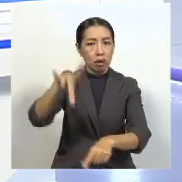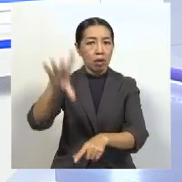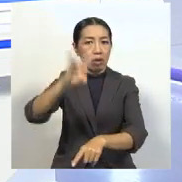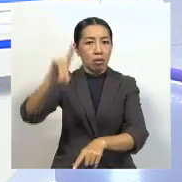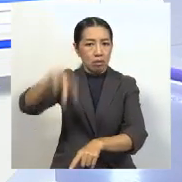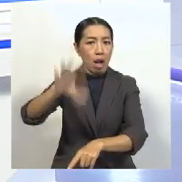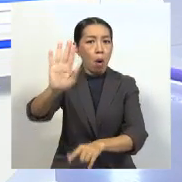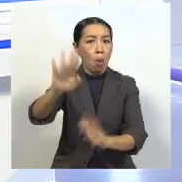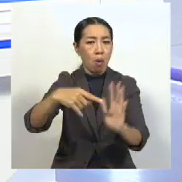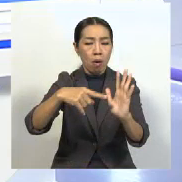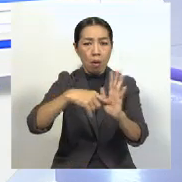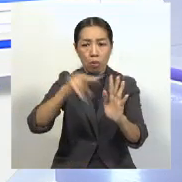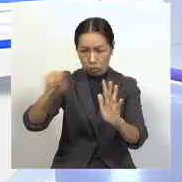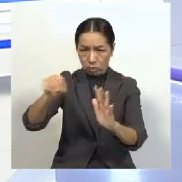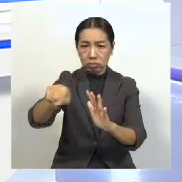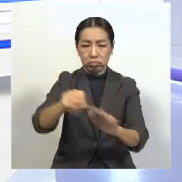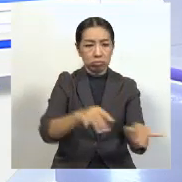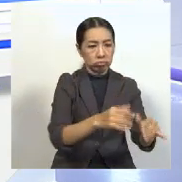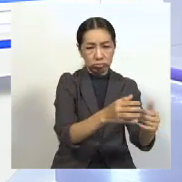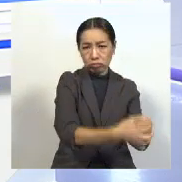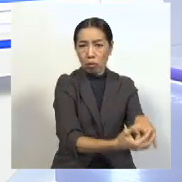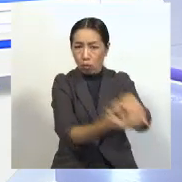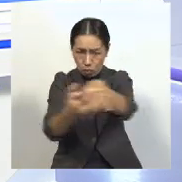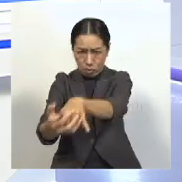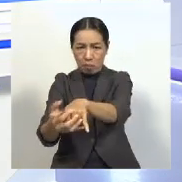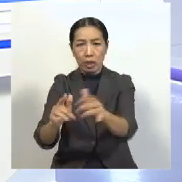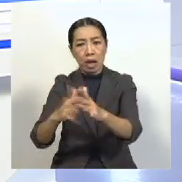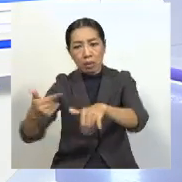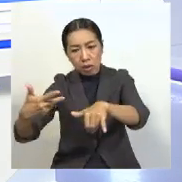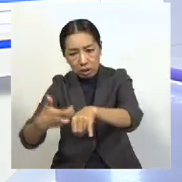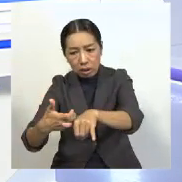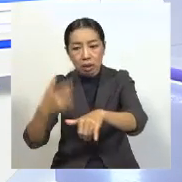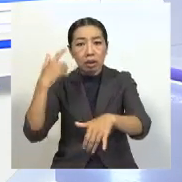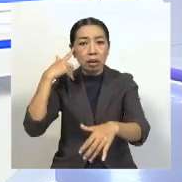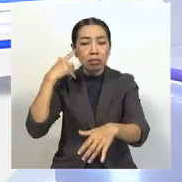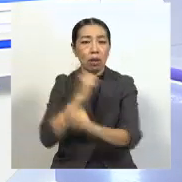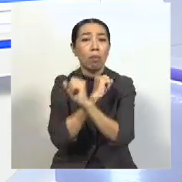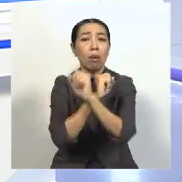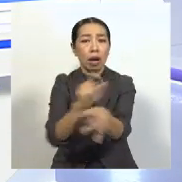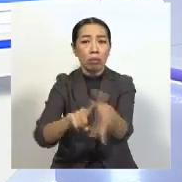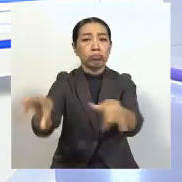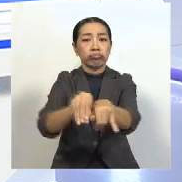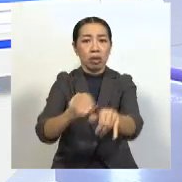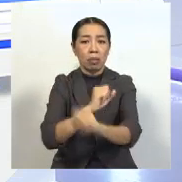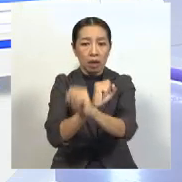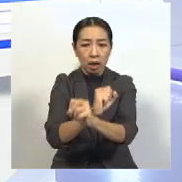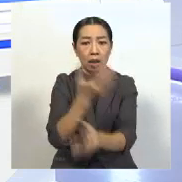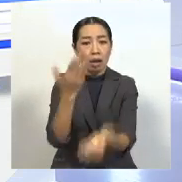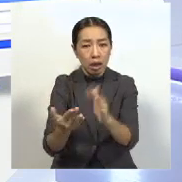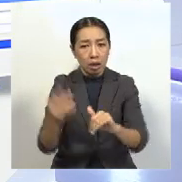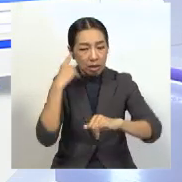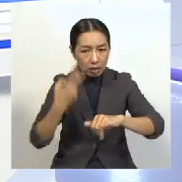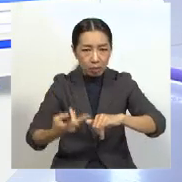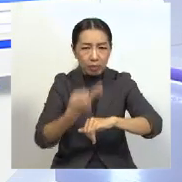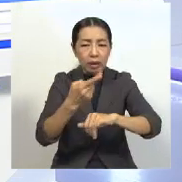างปศุสัตว์จังหวัดนำน้องหมาของตัวเองเนี่ยไปรับบริการหน่อยไม่ว่าจะเป็นเรื่องของการฉีดวัคซีนในการป้องกันโรคพิษสุนัขบ้าหร ือ แม้แต่เรื่องของการ